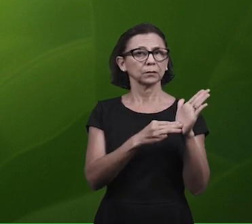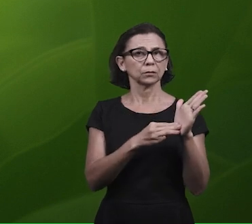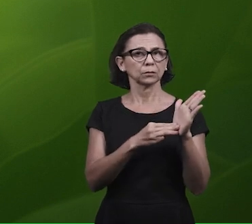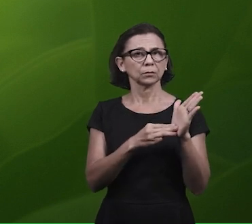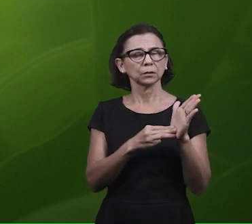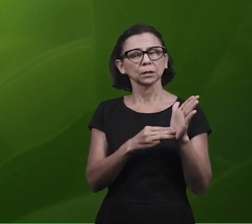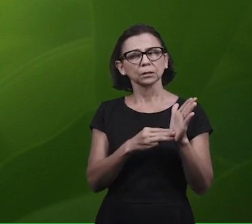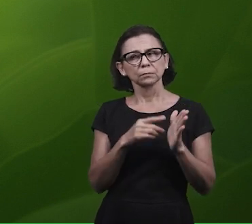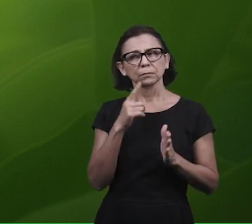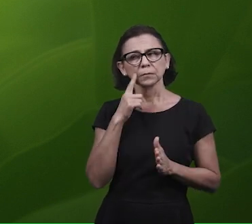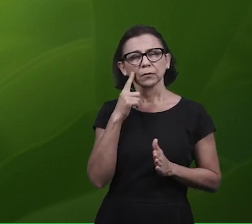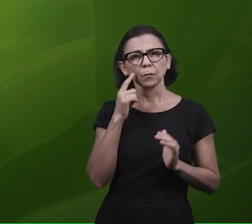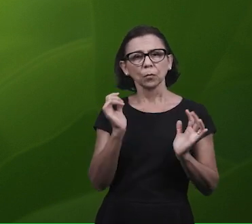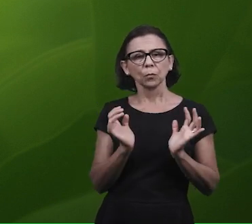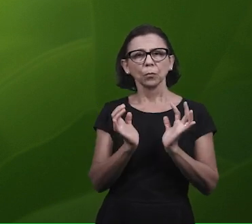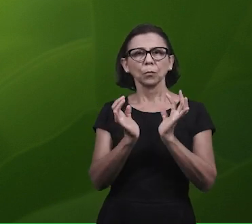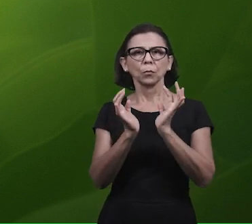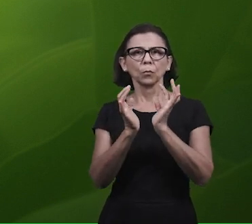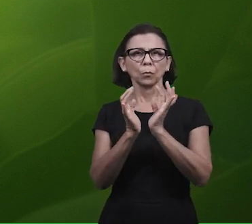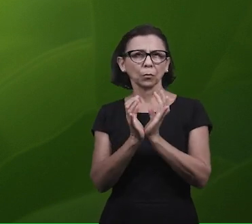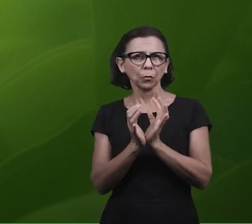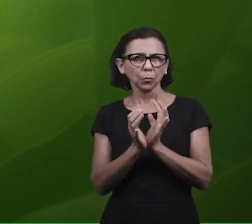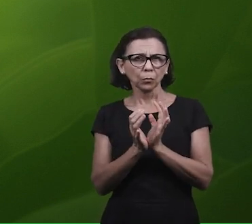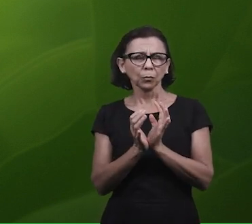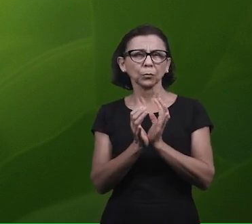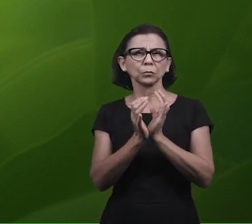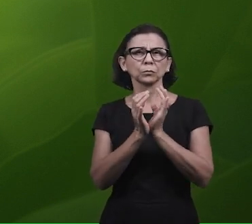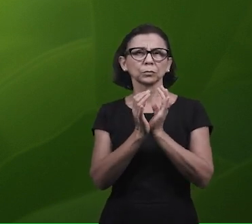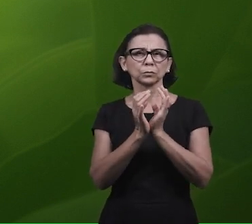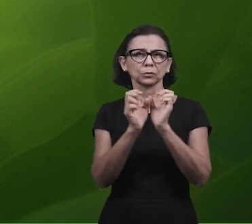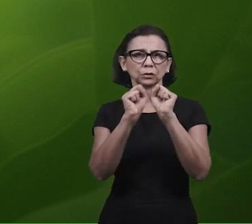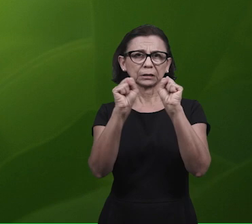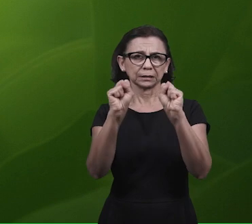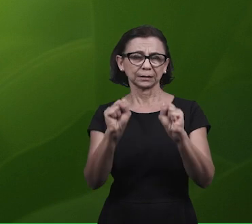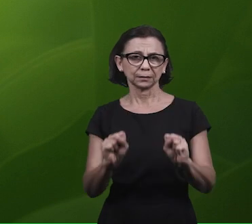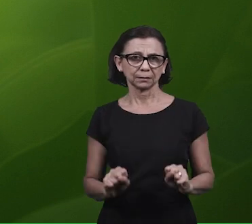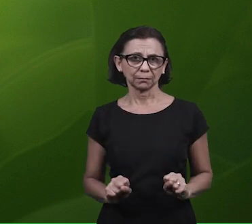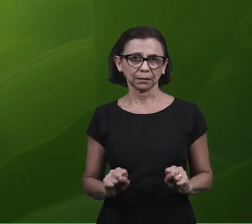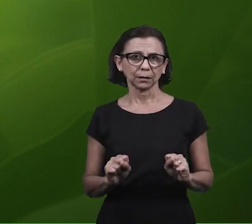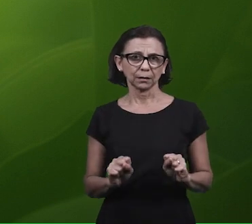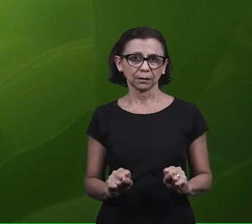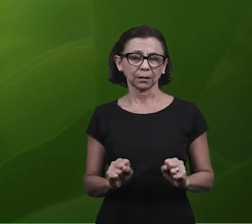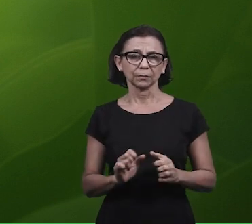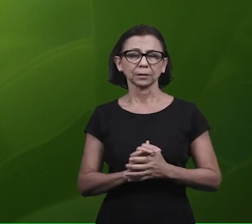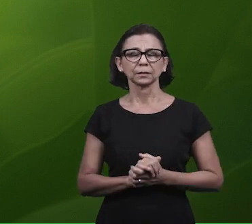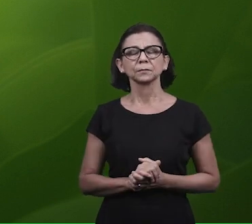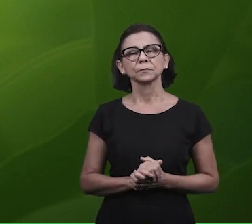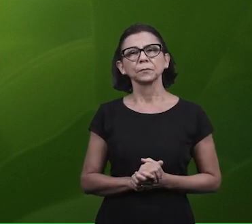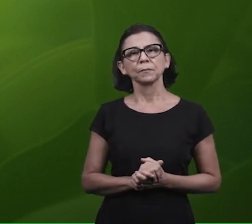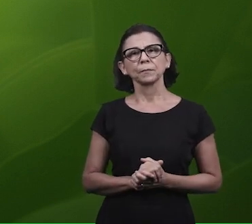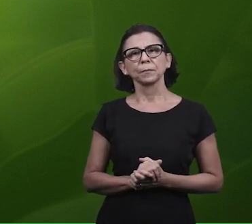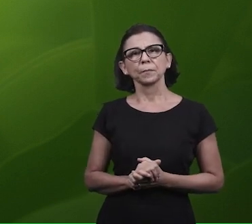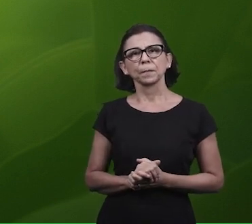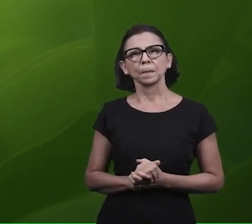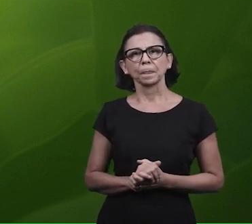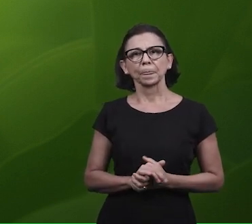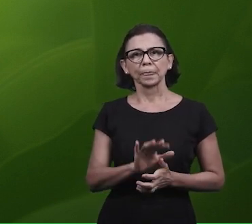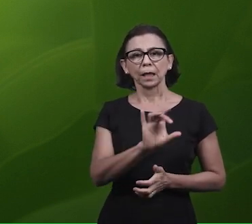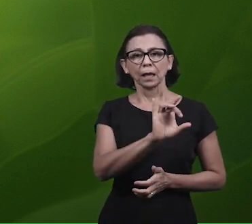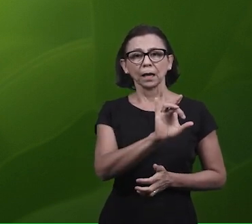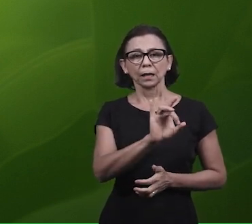le fonctionnement de ces méthodes. En principe, on définit un ensemble initial de solutions